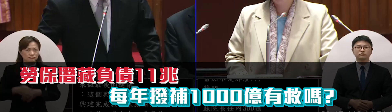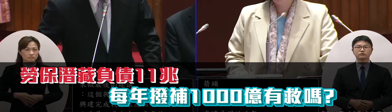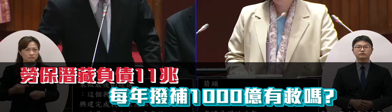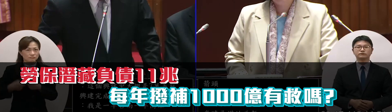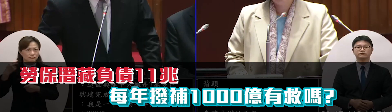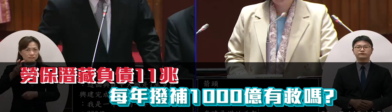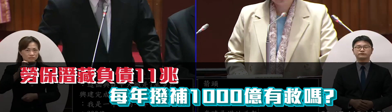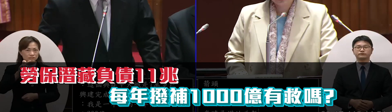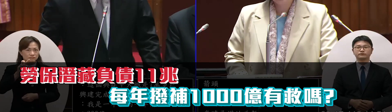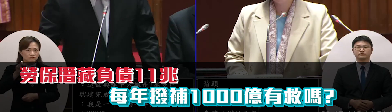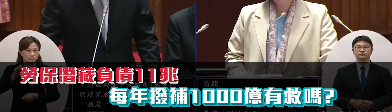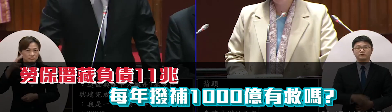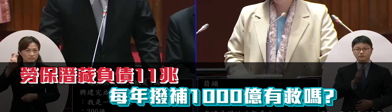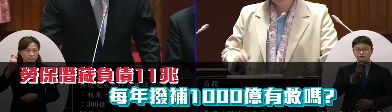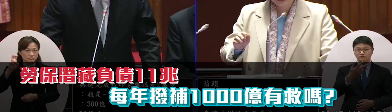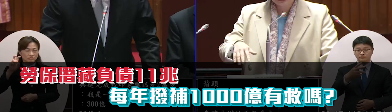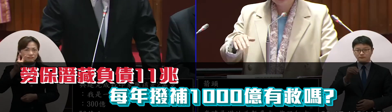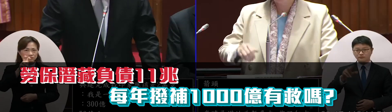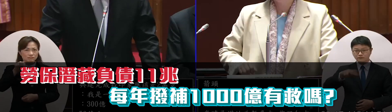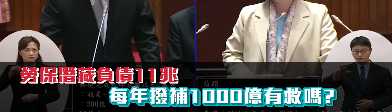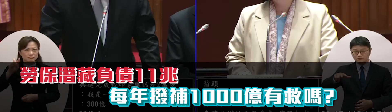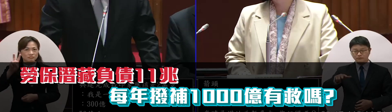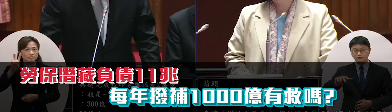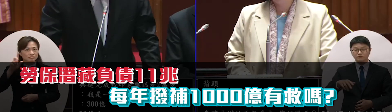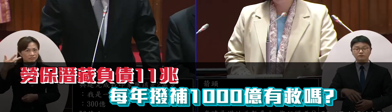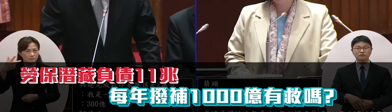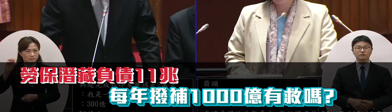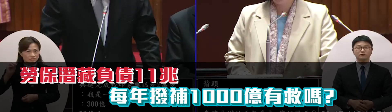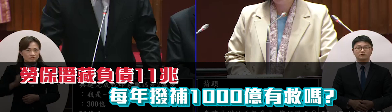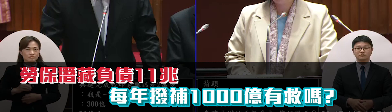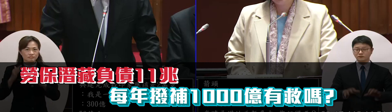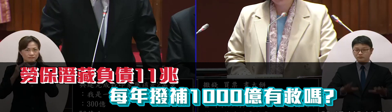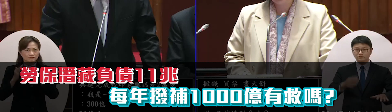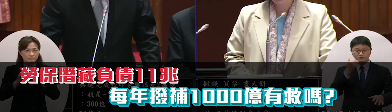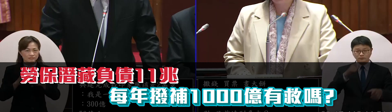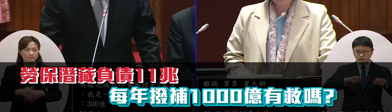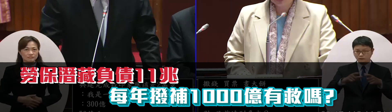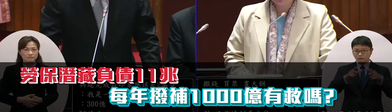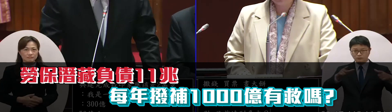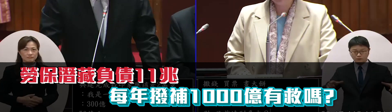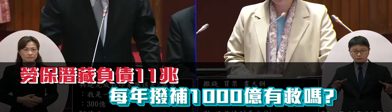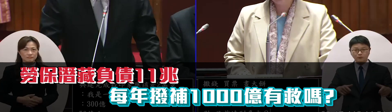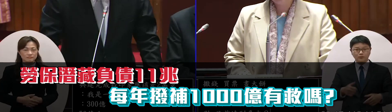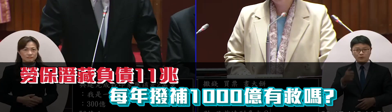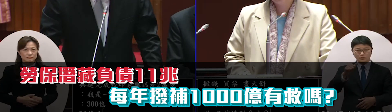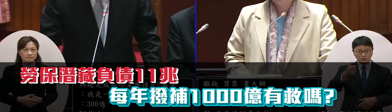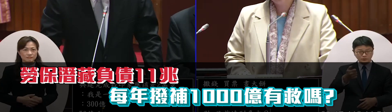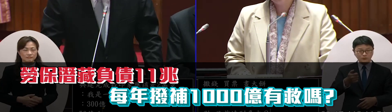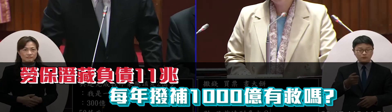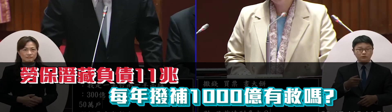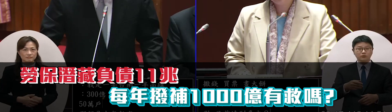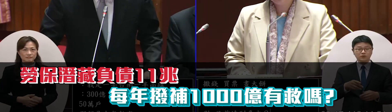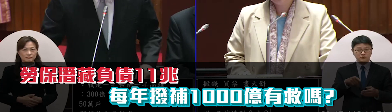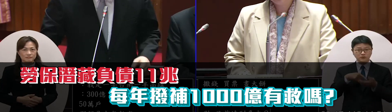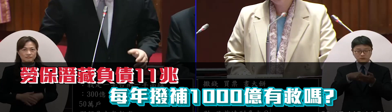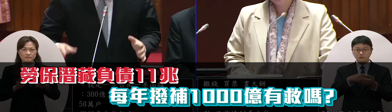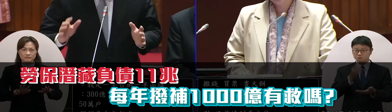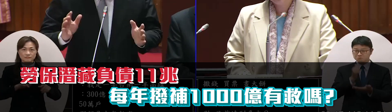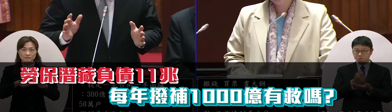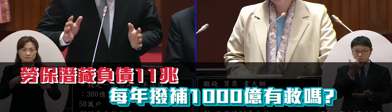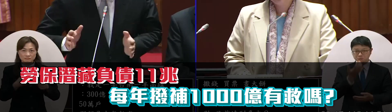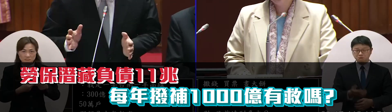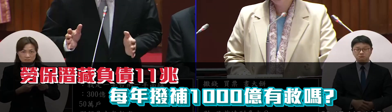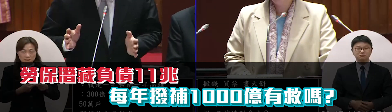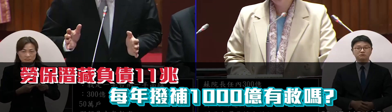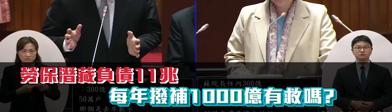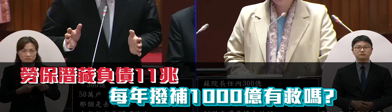是27.7万户。 27.7万，那到现在你们这个要扩大的话，你们能够达到50万户吗？ 今年因为